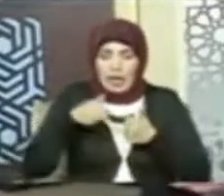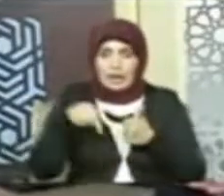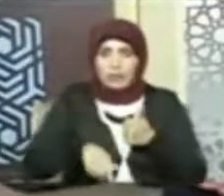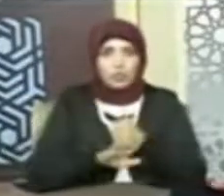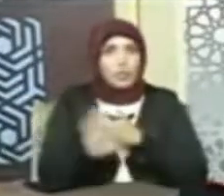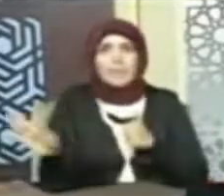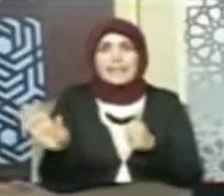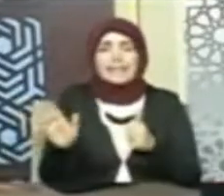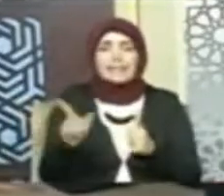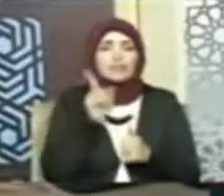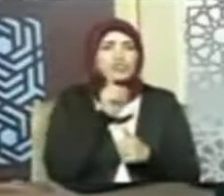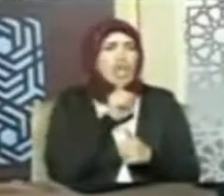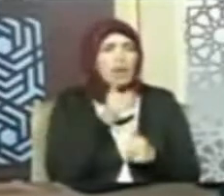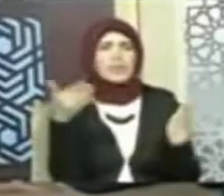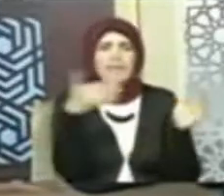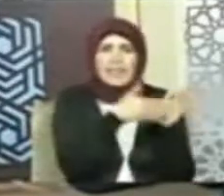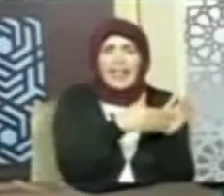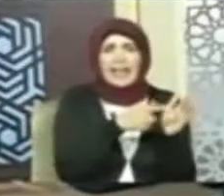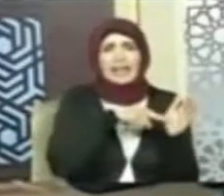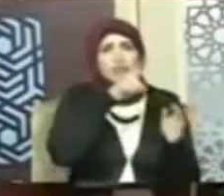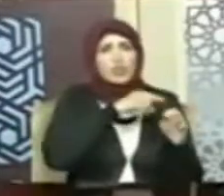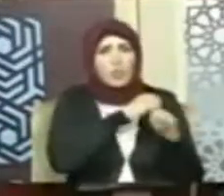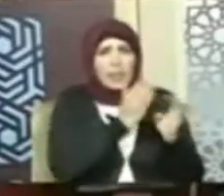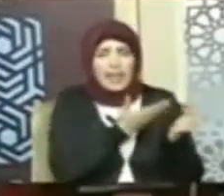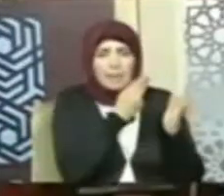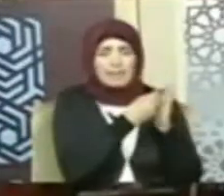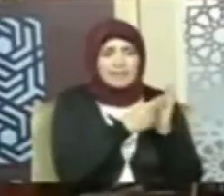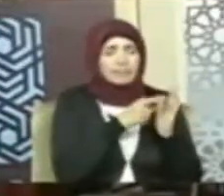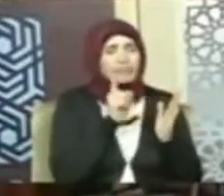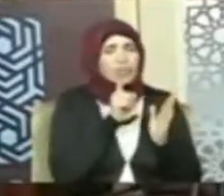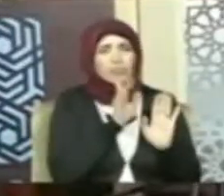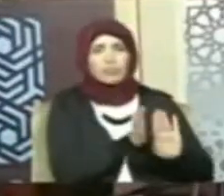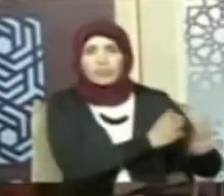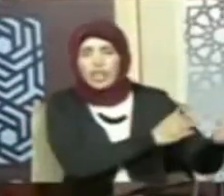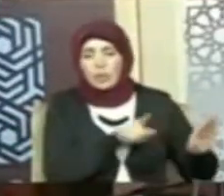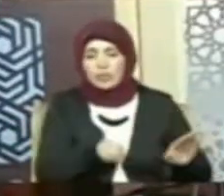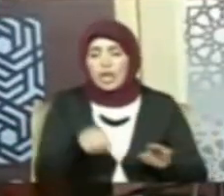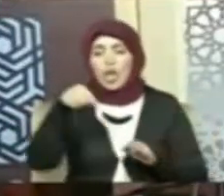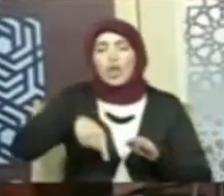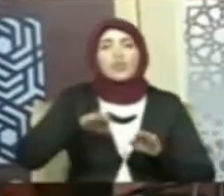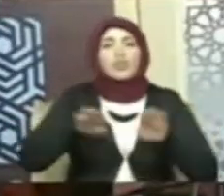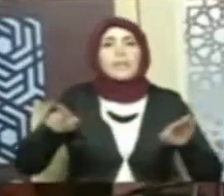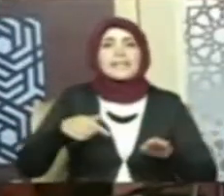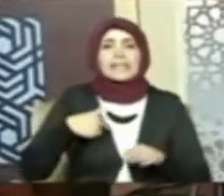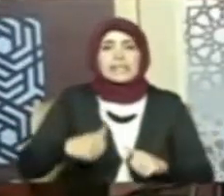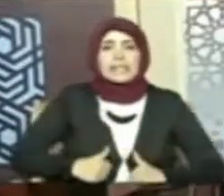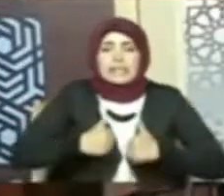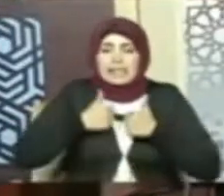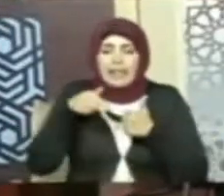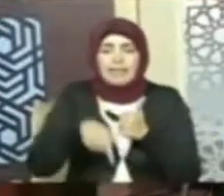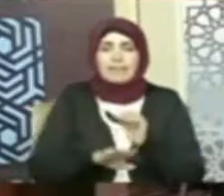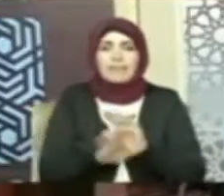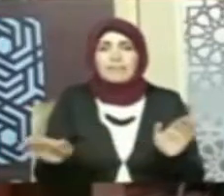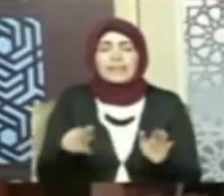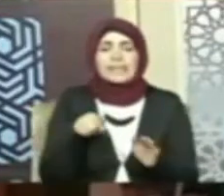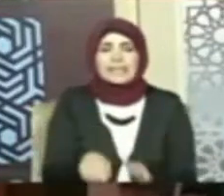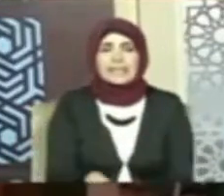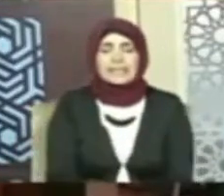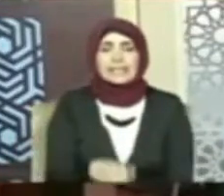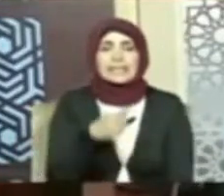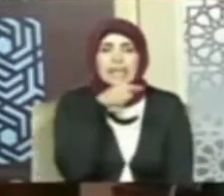الدنيا وحدها أما الدنيا لنصل بها إلى الآخرة نعمر الدنيا باسم